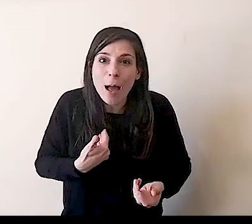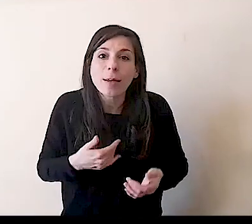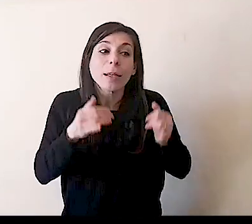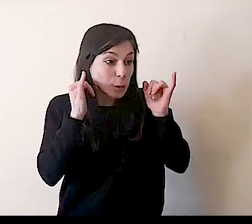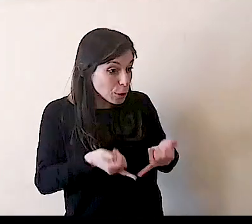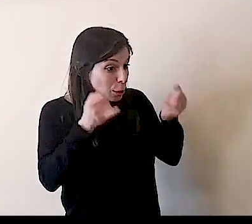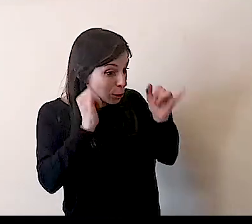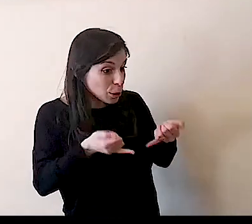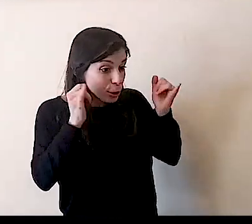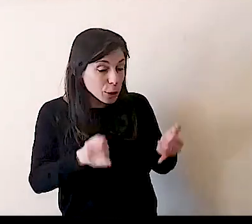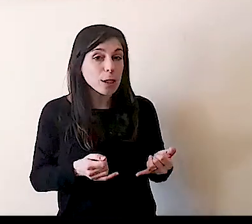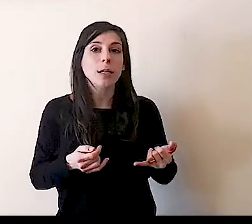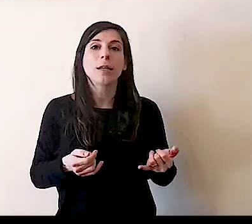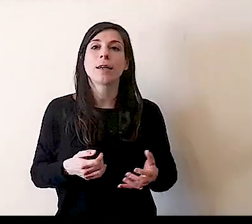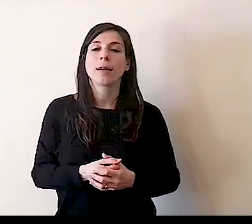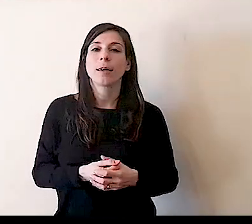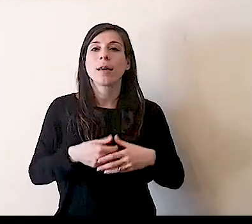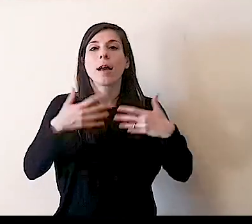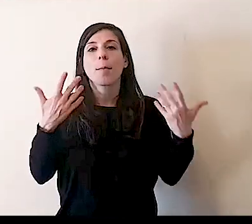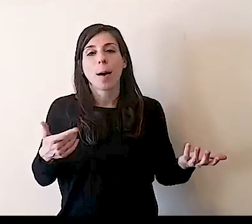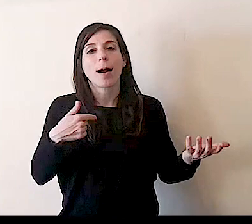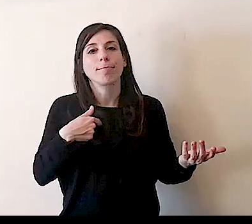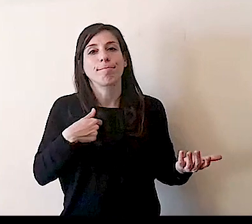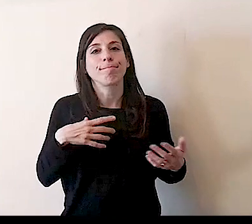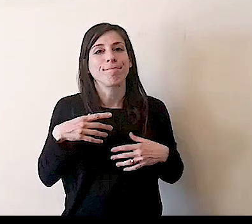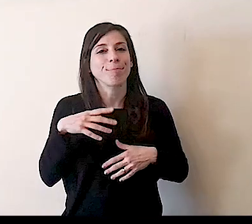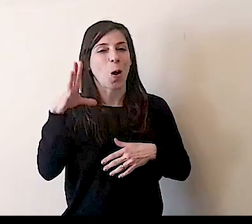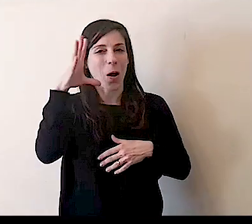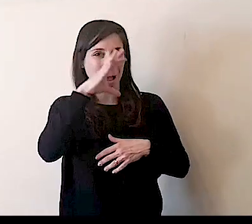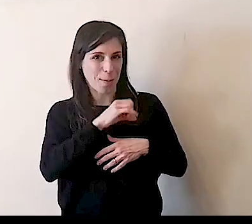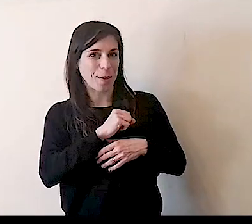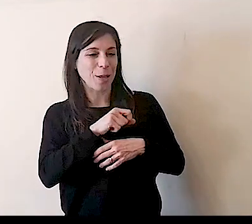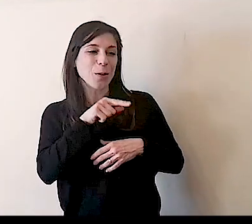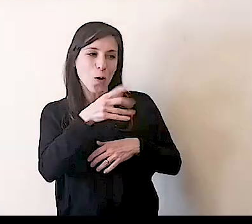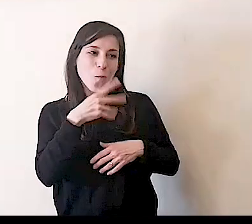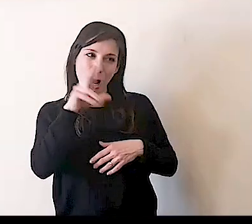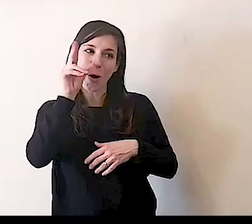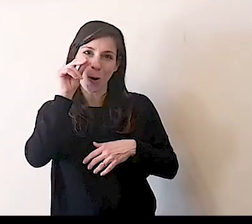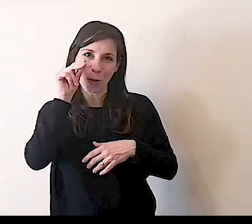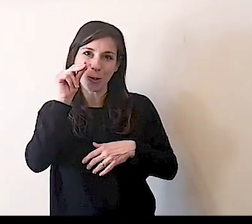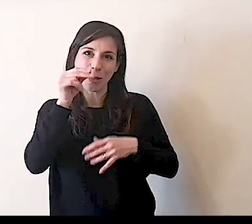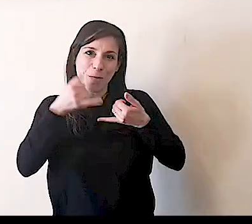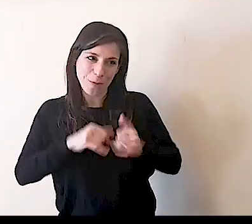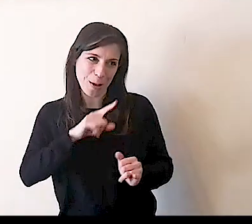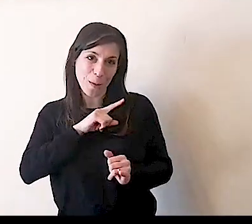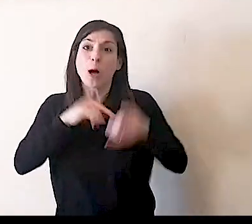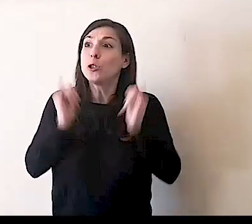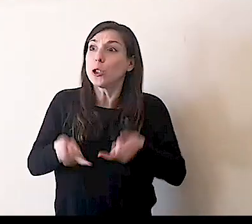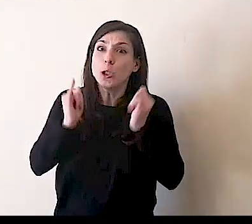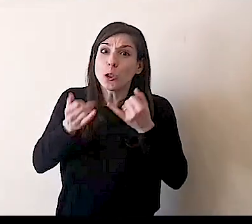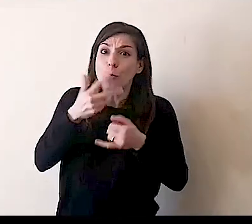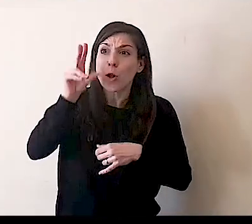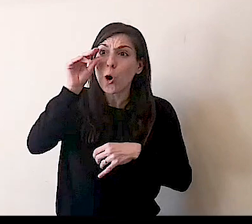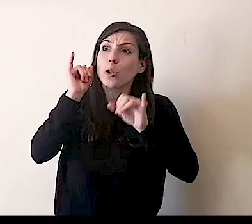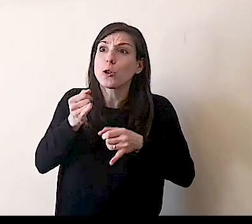tante altre belle cose lì insegniamo ma io ho capito che tu vuoi conoscere mio figlio sì